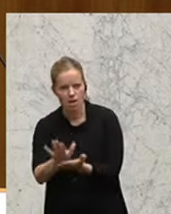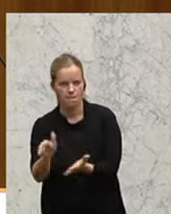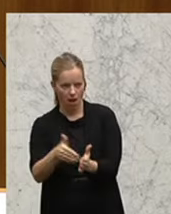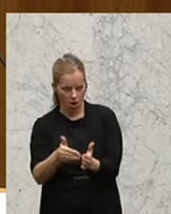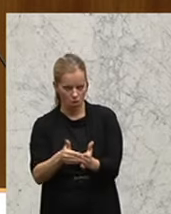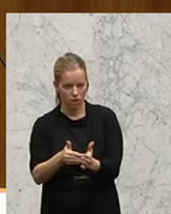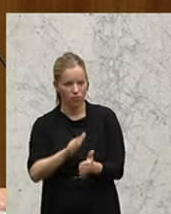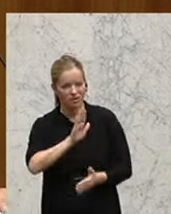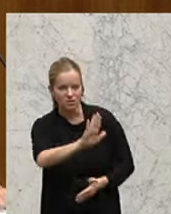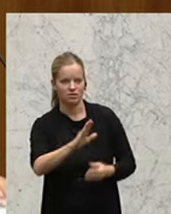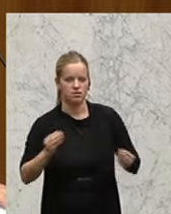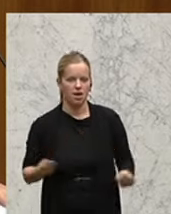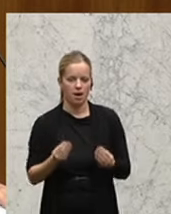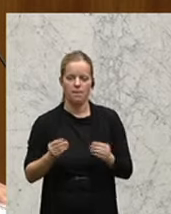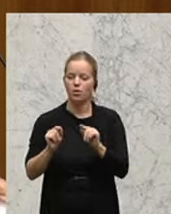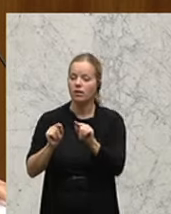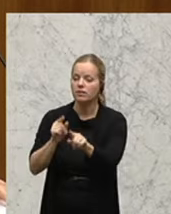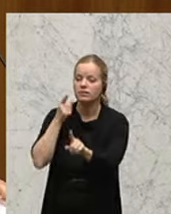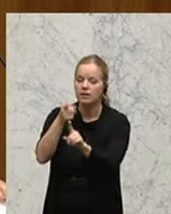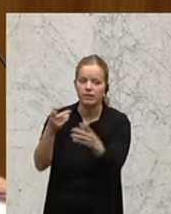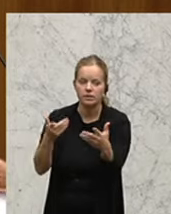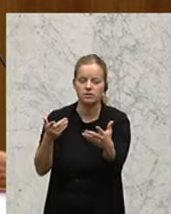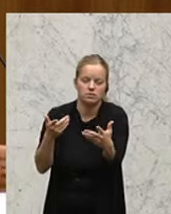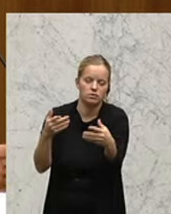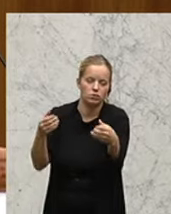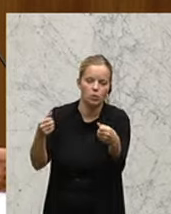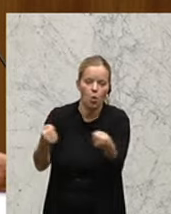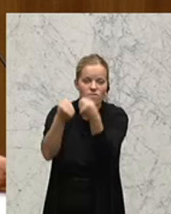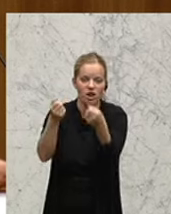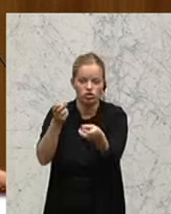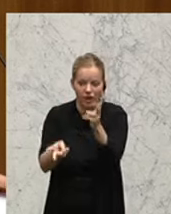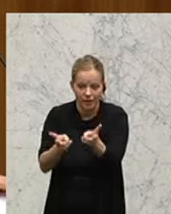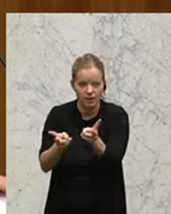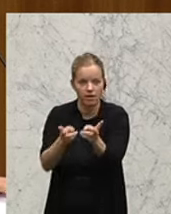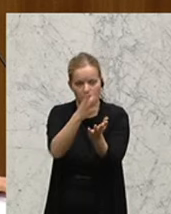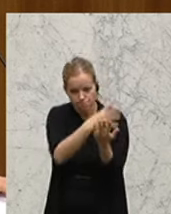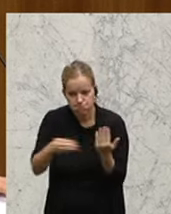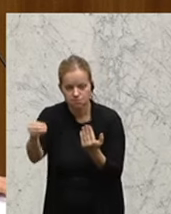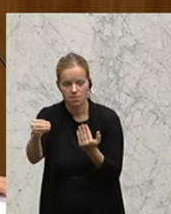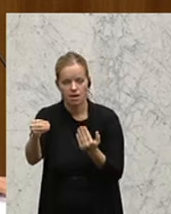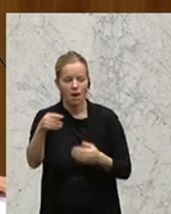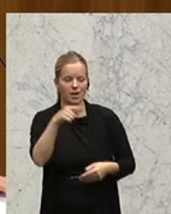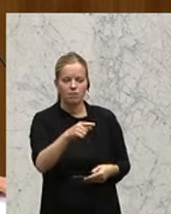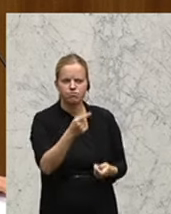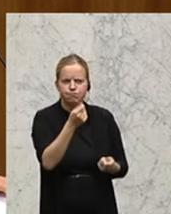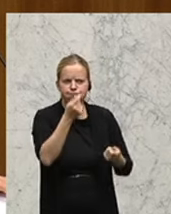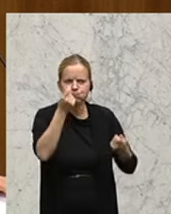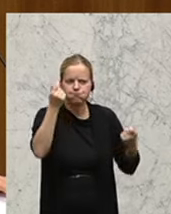für Unfallschäden, die gehen auch zurück. Und die schwimmen aber derart im Geld, dass wir jetzt im